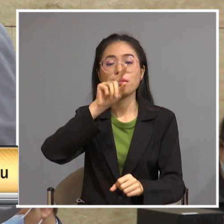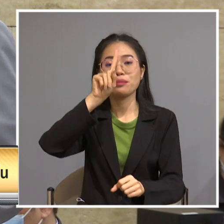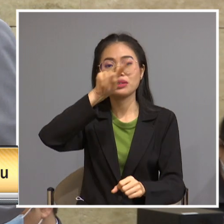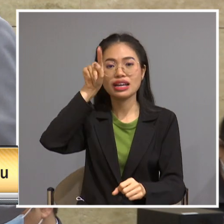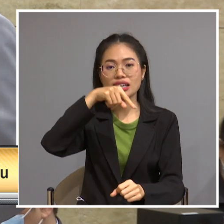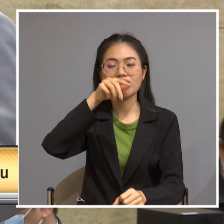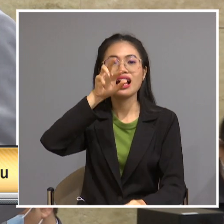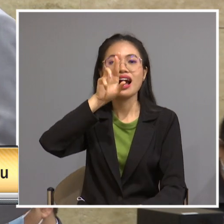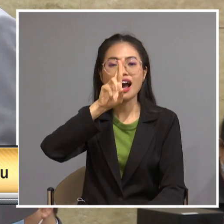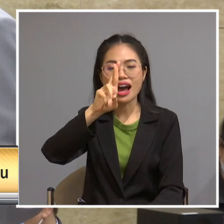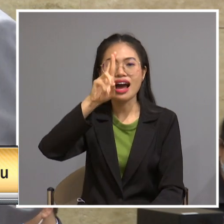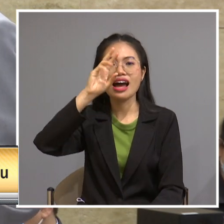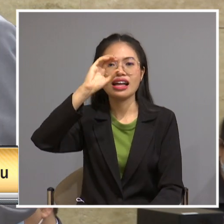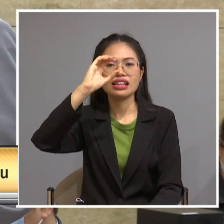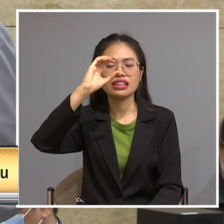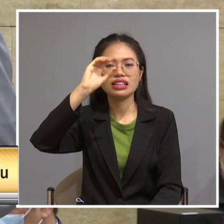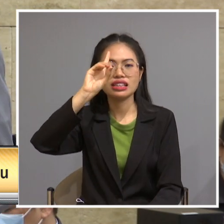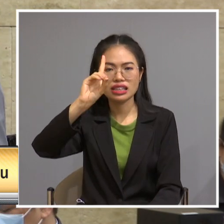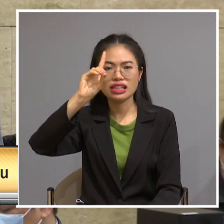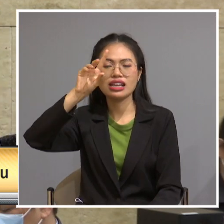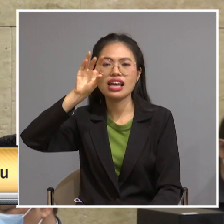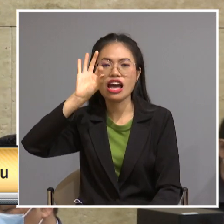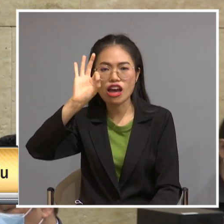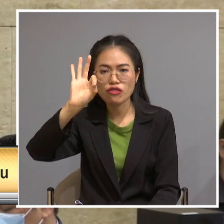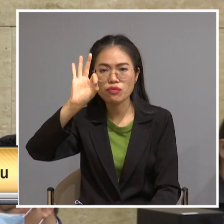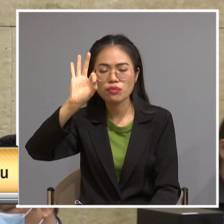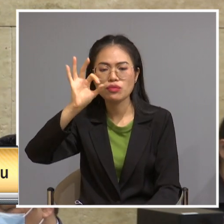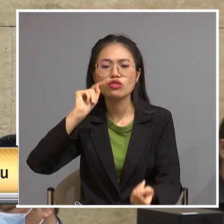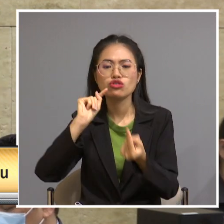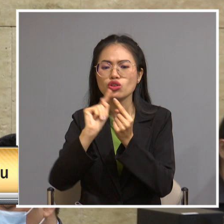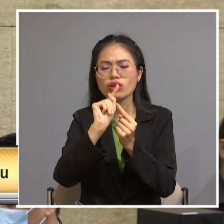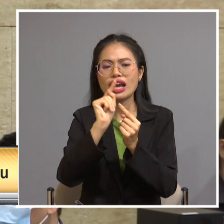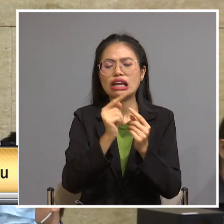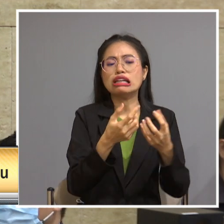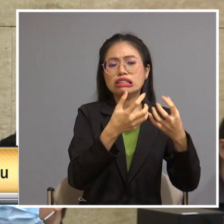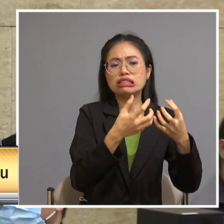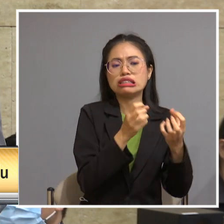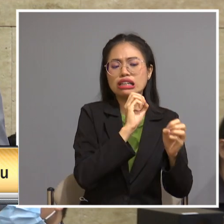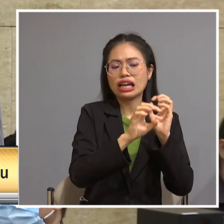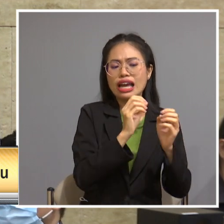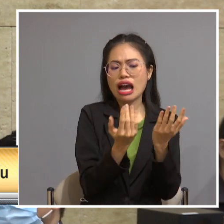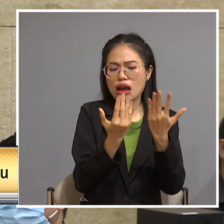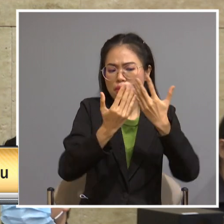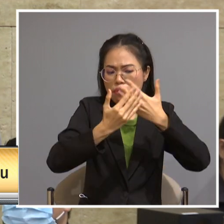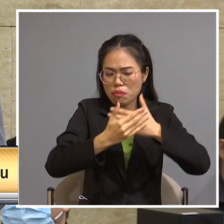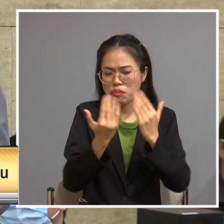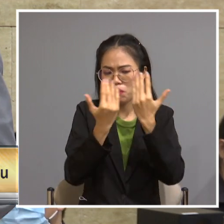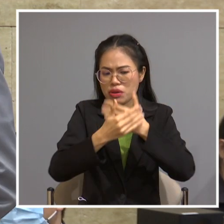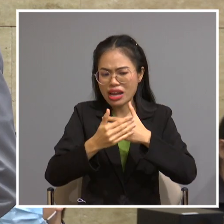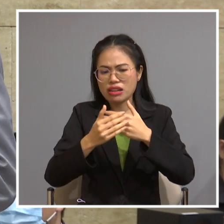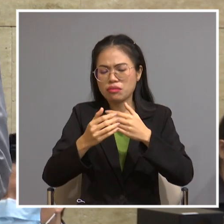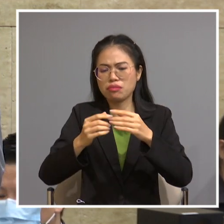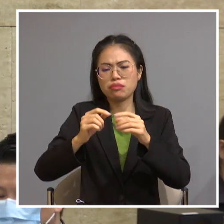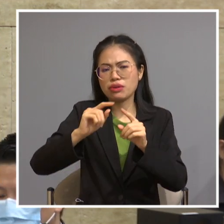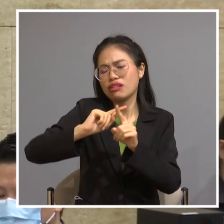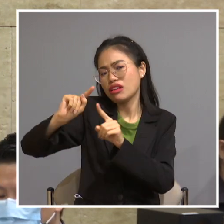็คือภาษกิเรีกว Refill Delift Fuelก็คือวิธีการแลรูปขยะเป็พลงงานเป็นทางออกทางเด